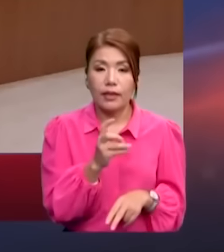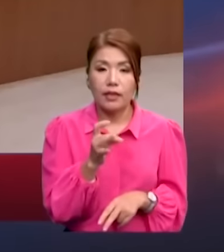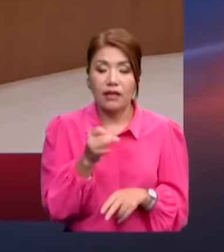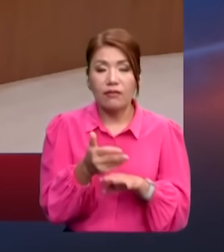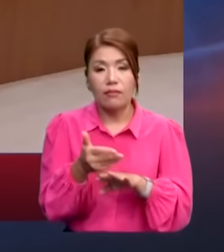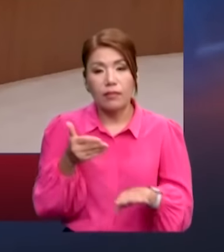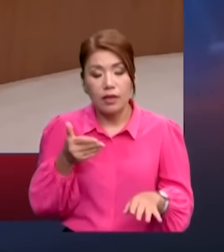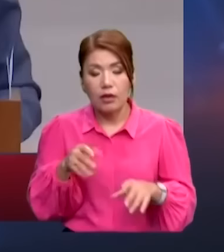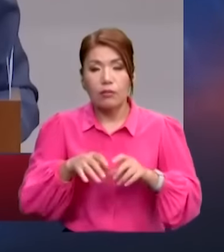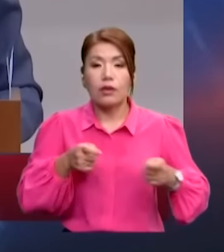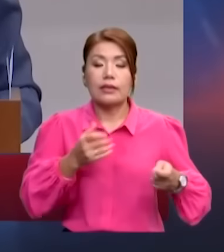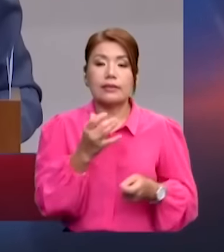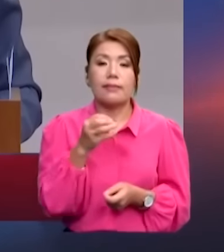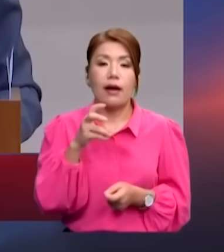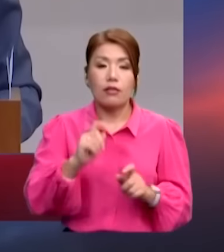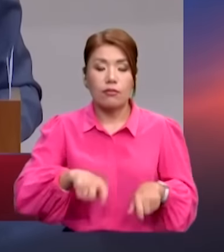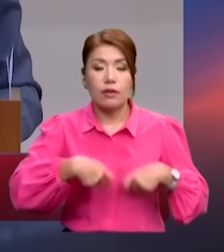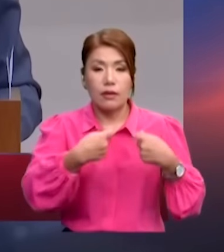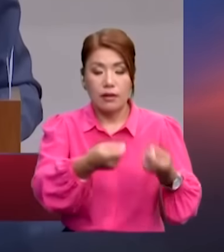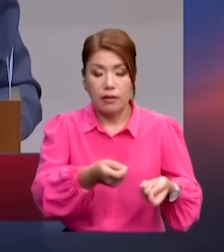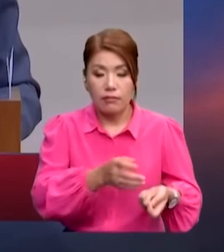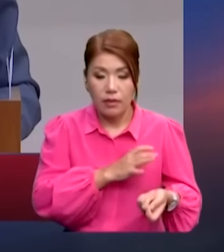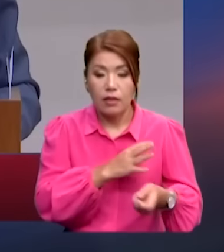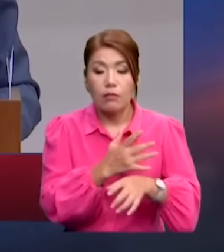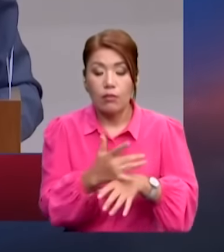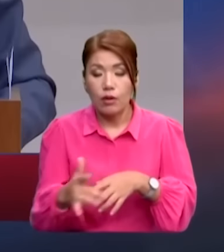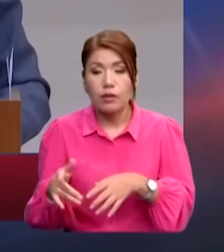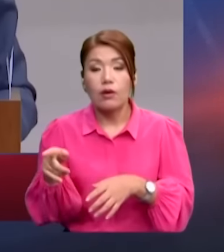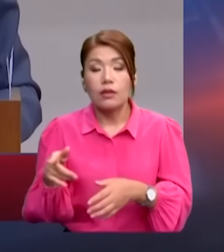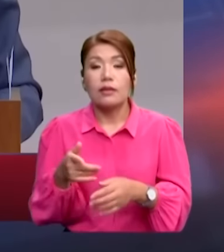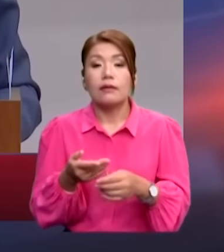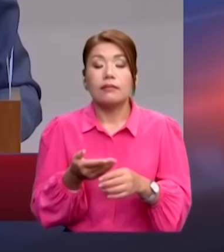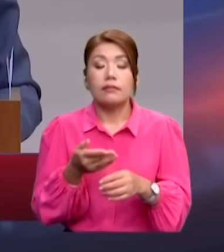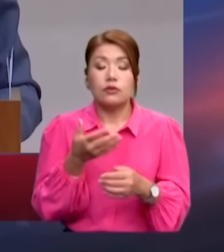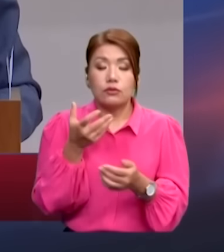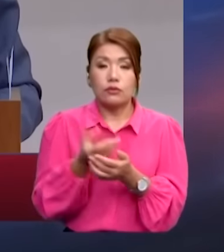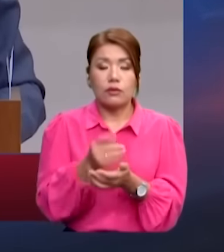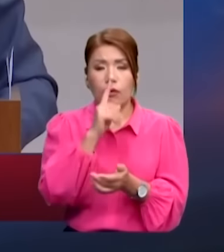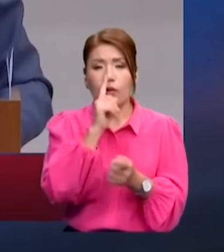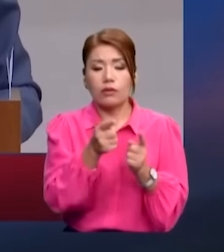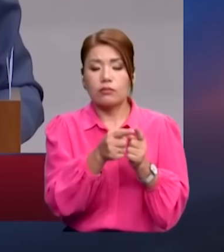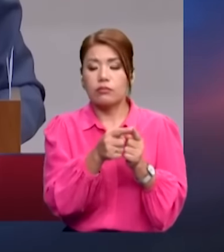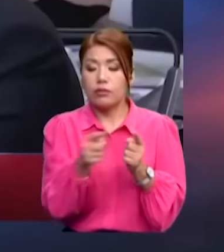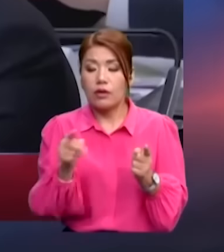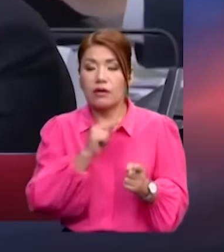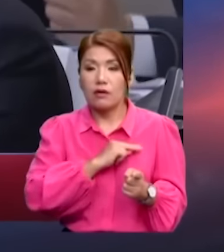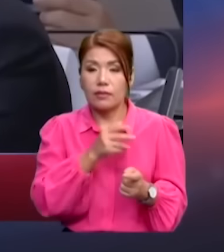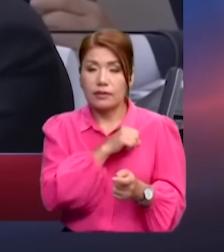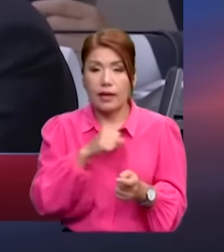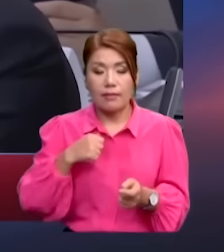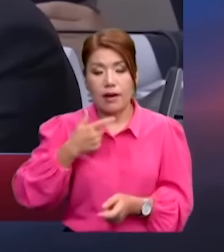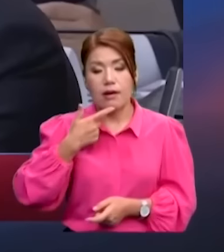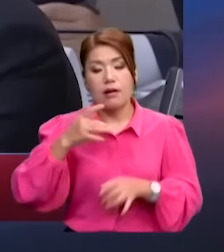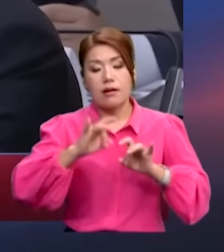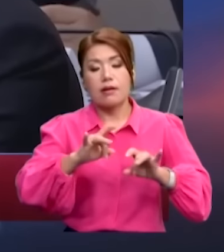алдында үкіметті басқарған Смайловқа табыстаған еді. Сондықтан экс-премьер-министр өзінің бір жылдық жұмысына өзі есеп бергендей